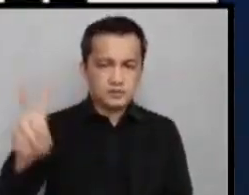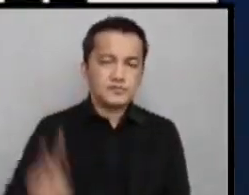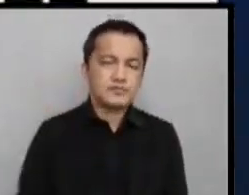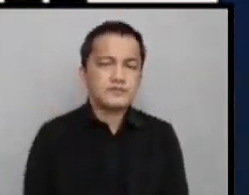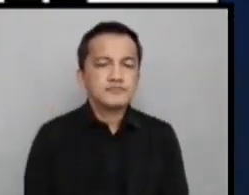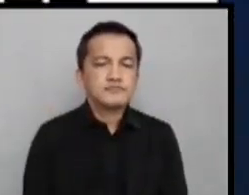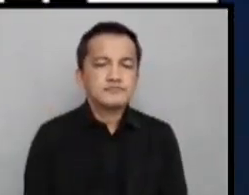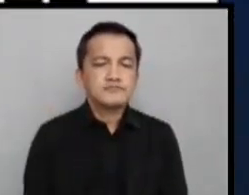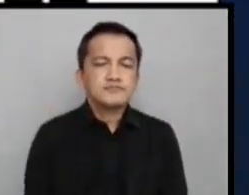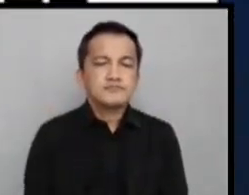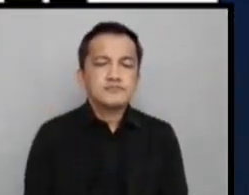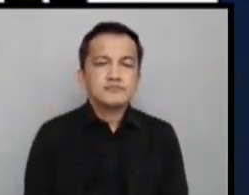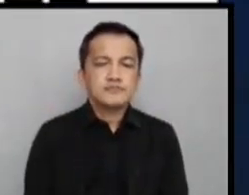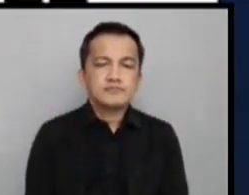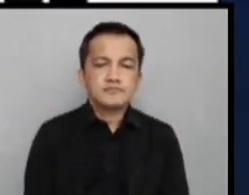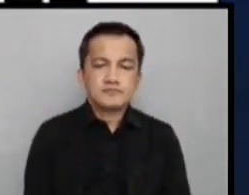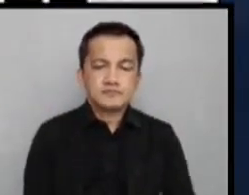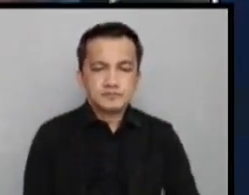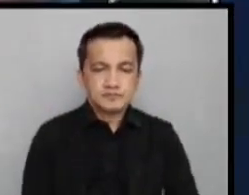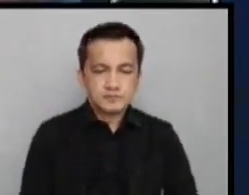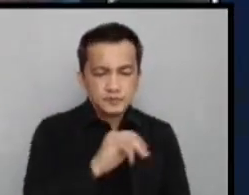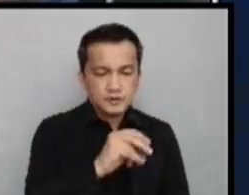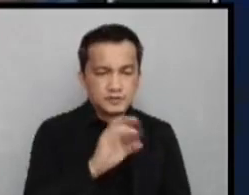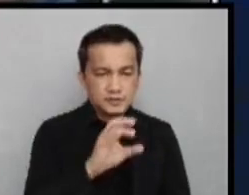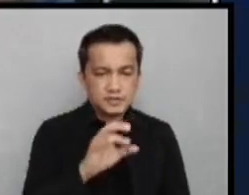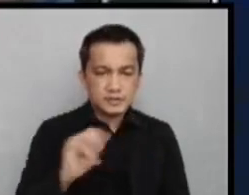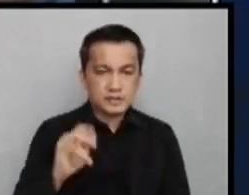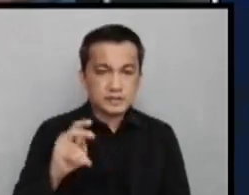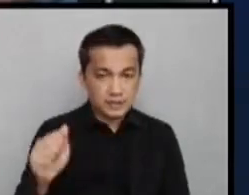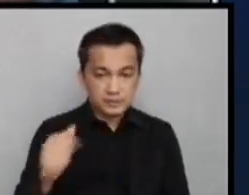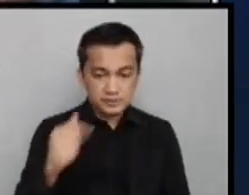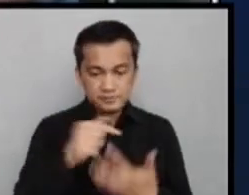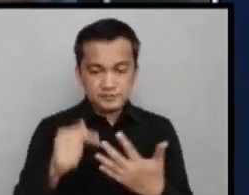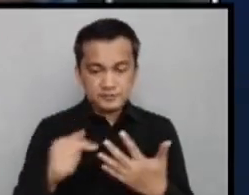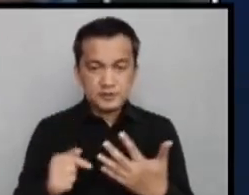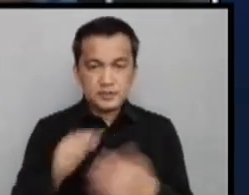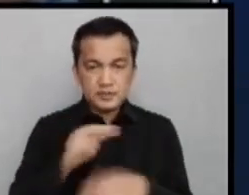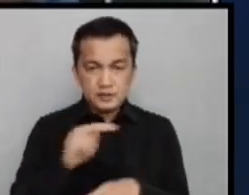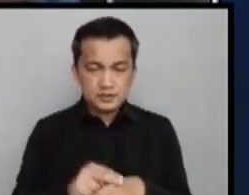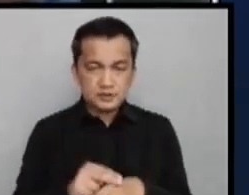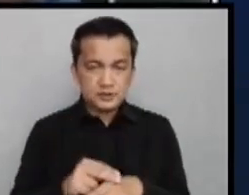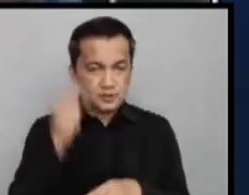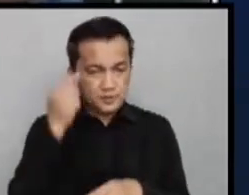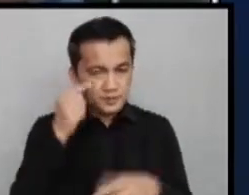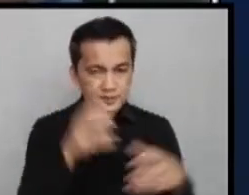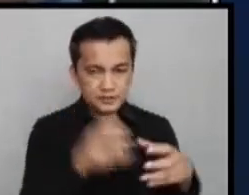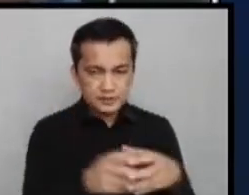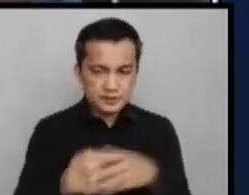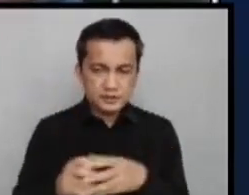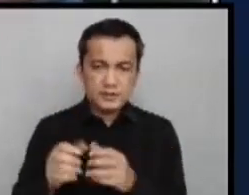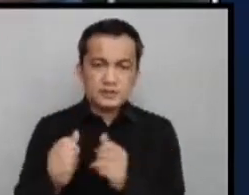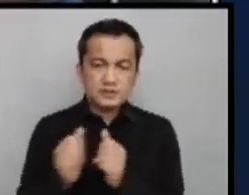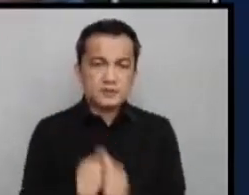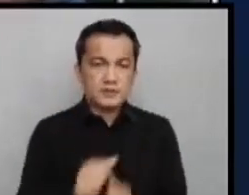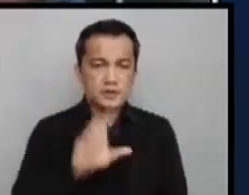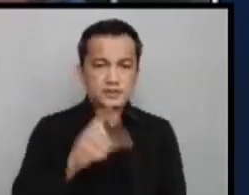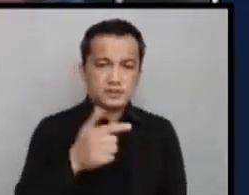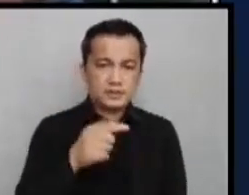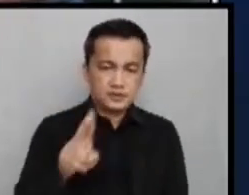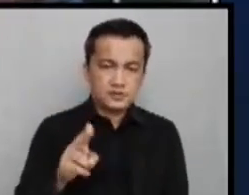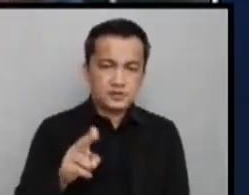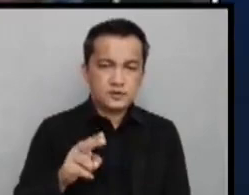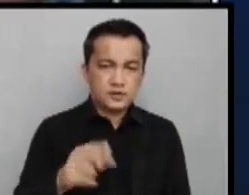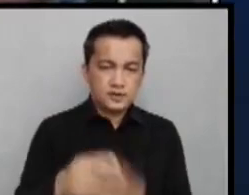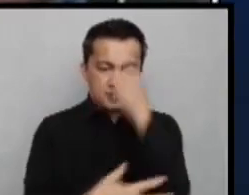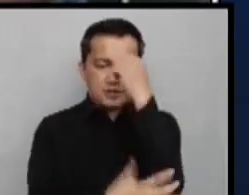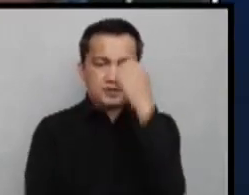Usap na po ang NAPSI, ang NEDA, at ang mga national government agencies kasama yung mga leagues of LGUs na ang poverty reduction